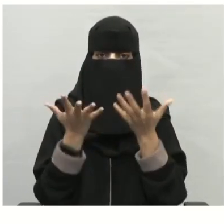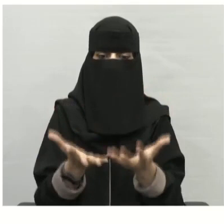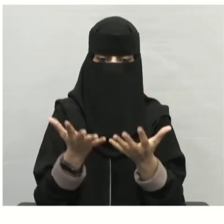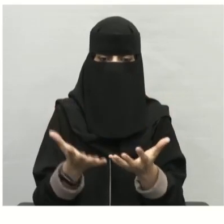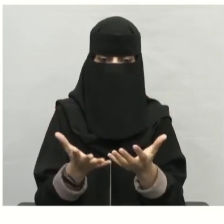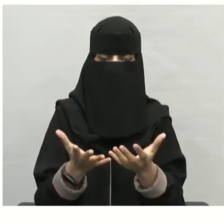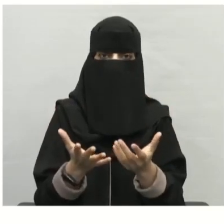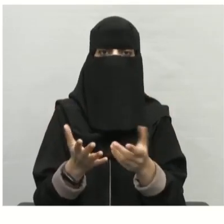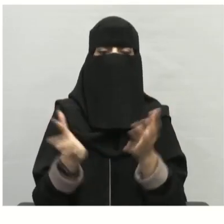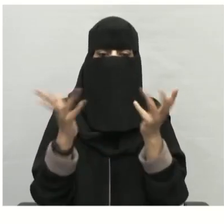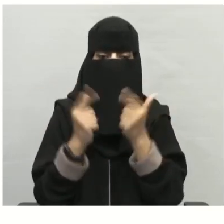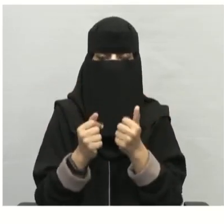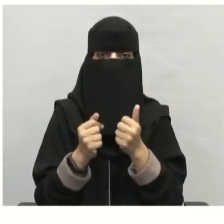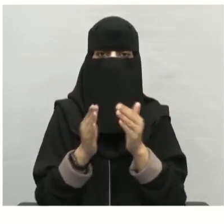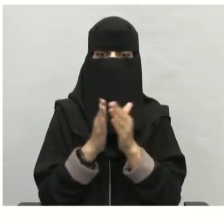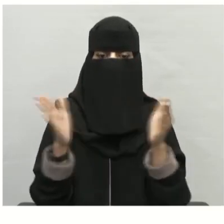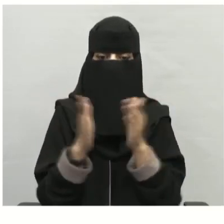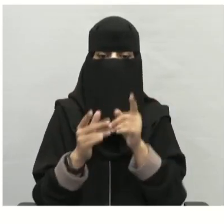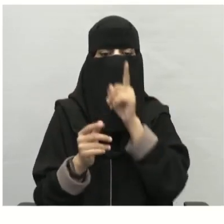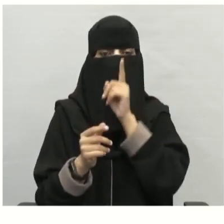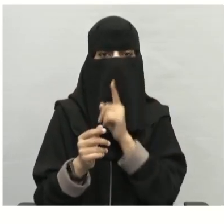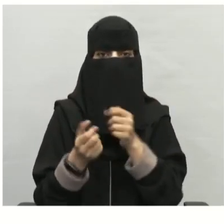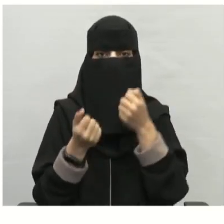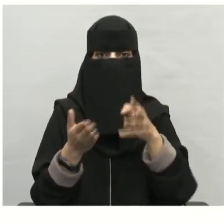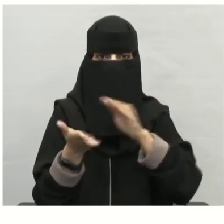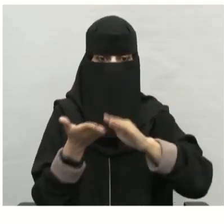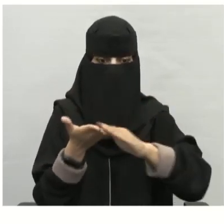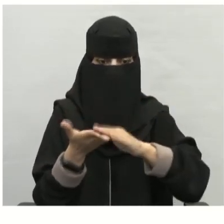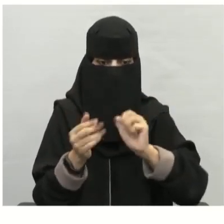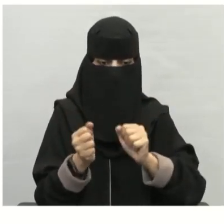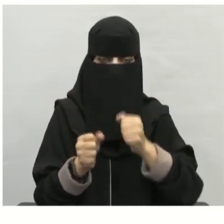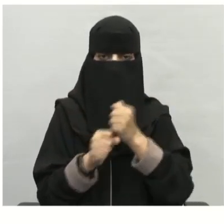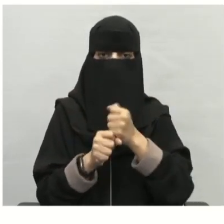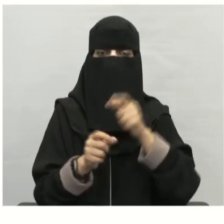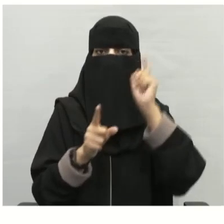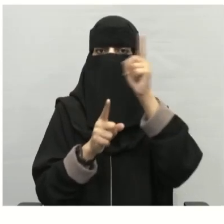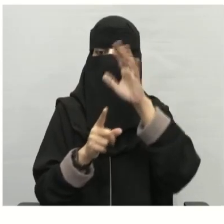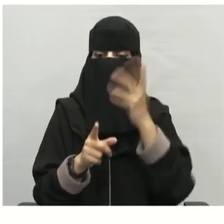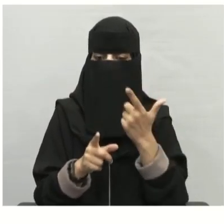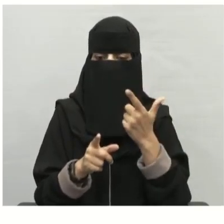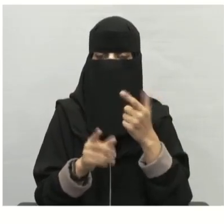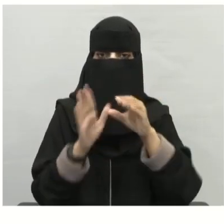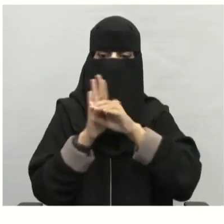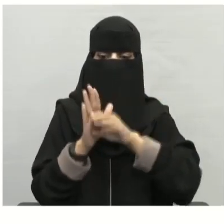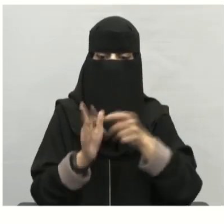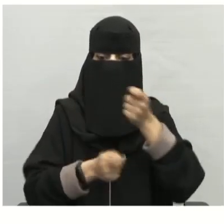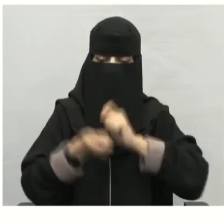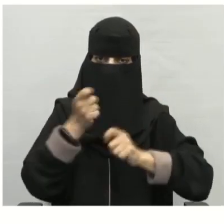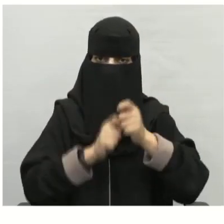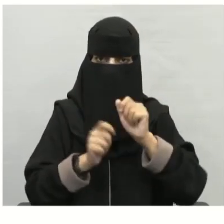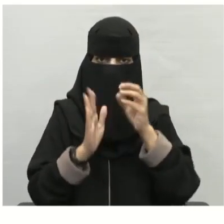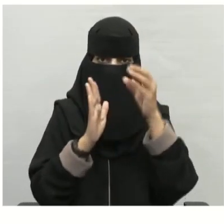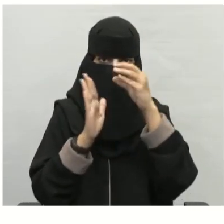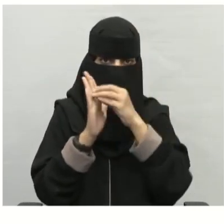العدد السعه تاريخ الانتاج والصلاحيه والبلد المصنع والعناصر المركبه او